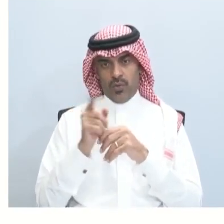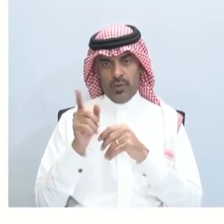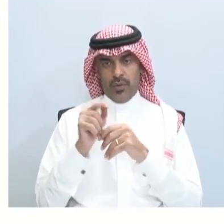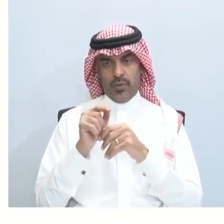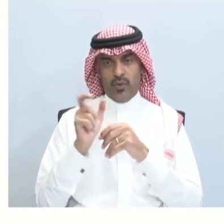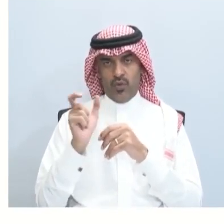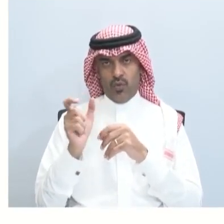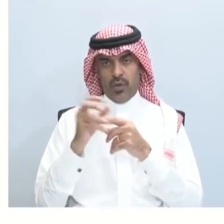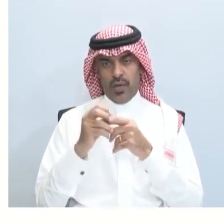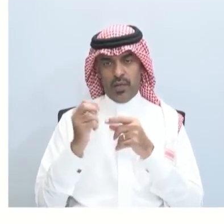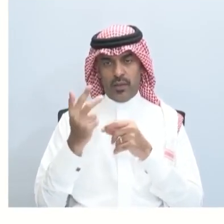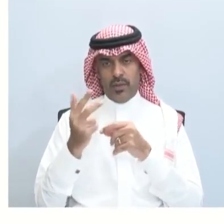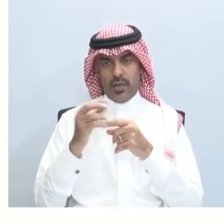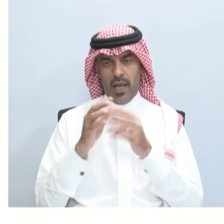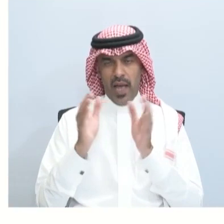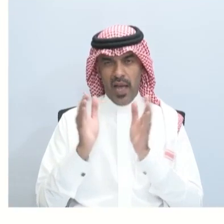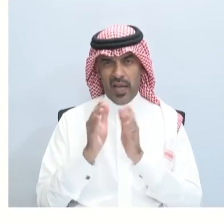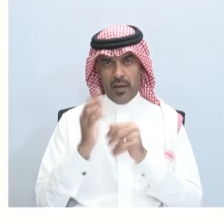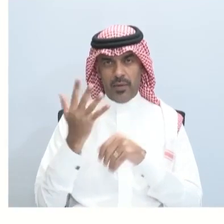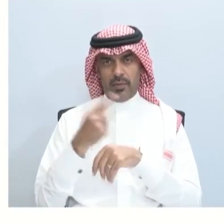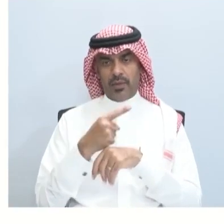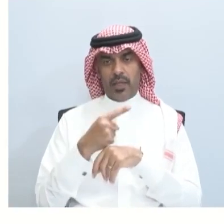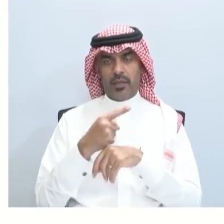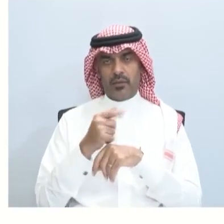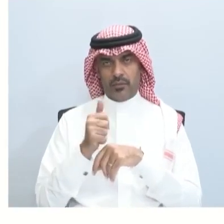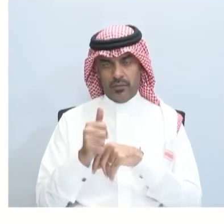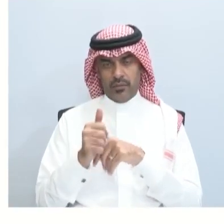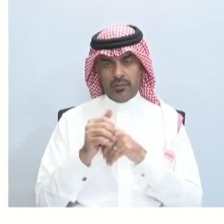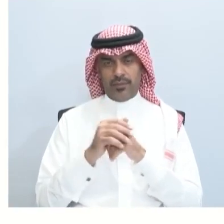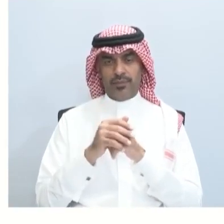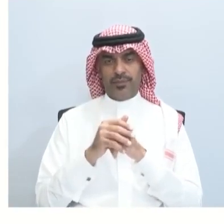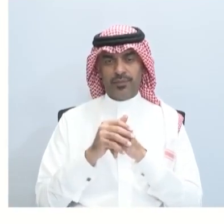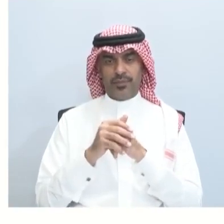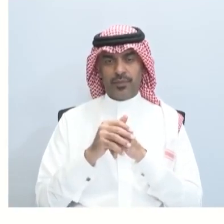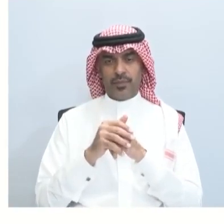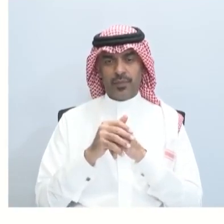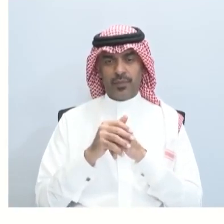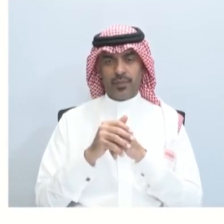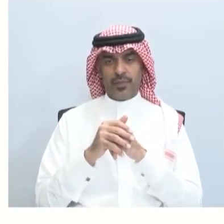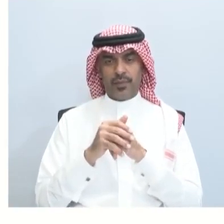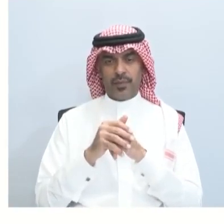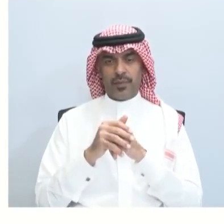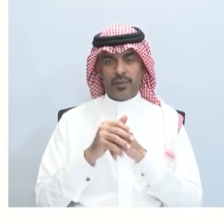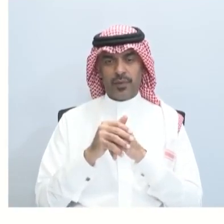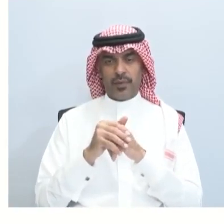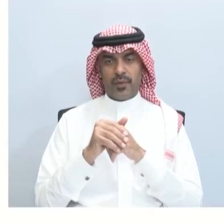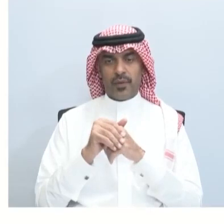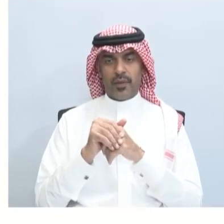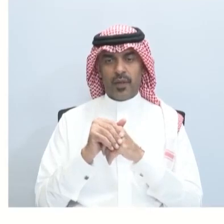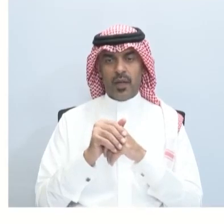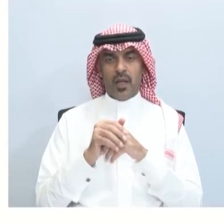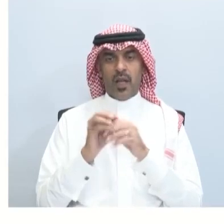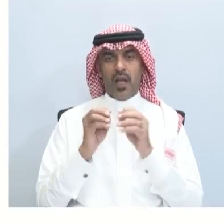نون ناقص ثمانيه اقل من خمسه عشر لحل المتباينه اضف ثمانيه